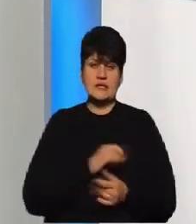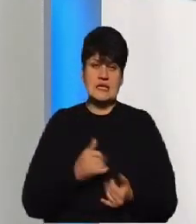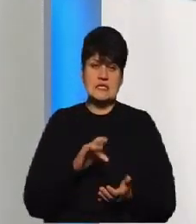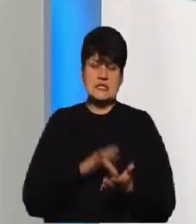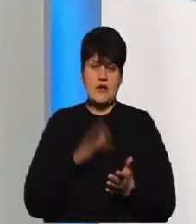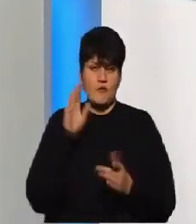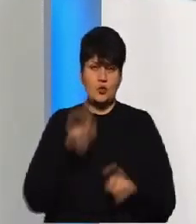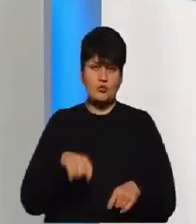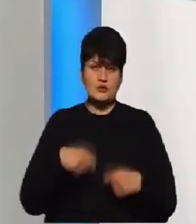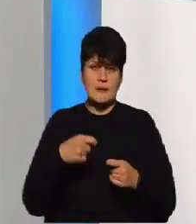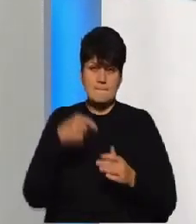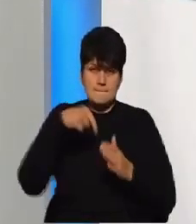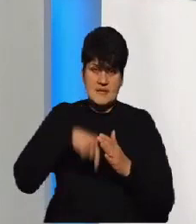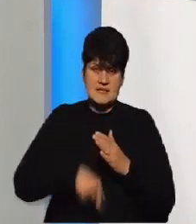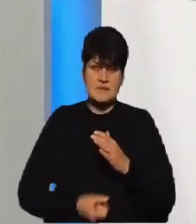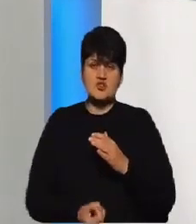водопостачання